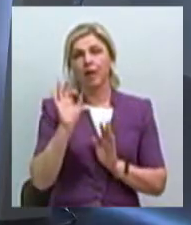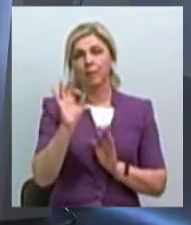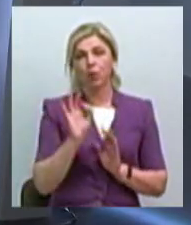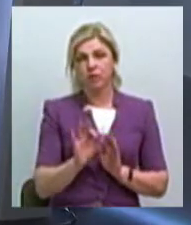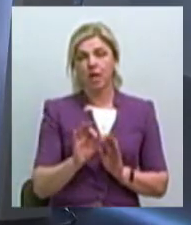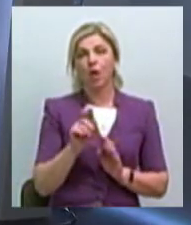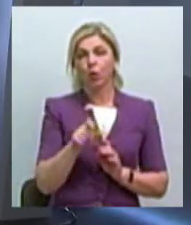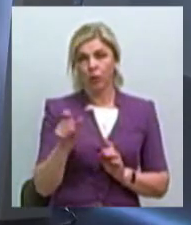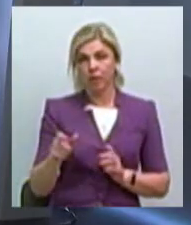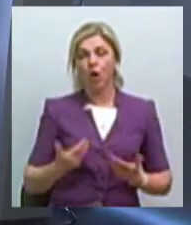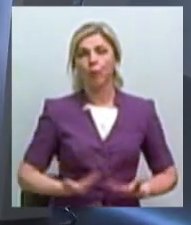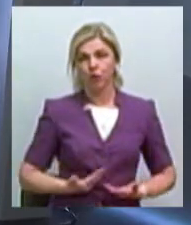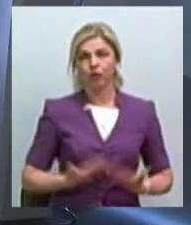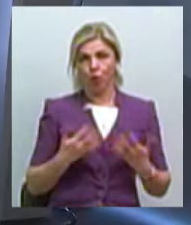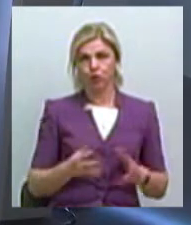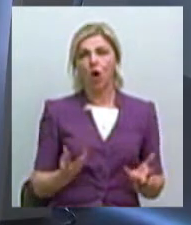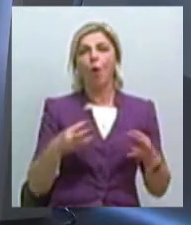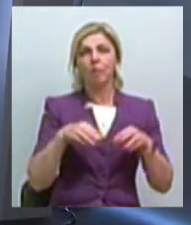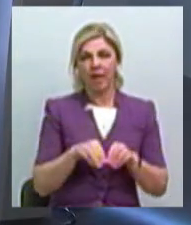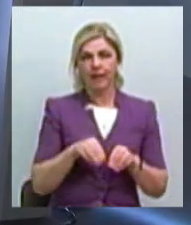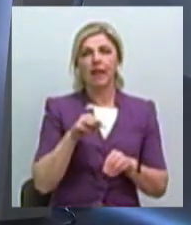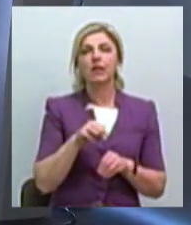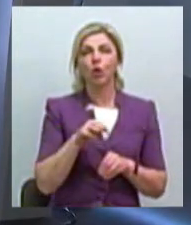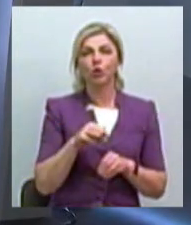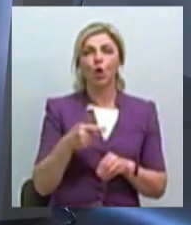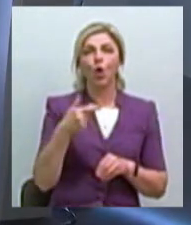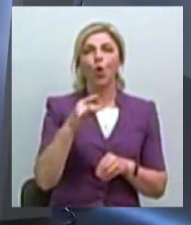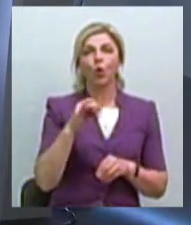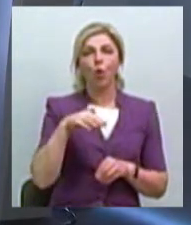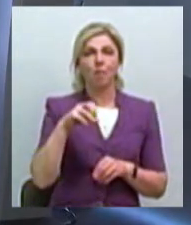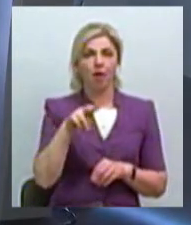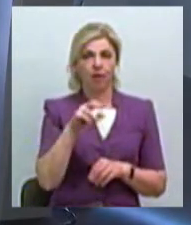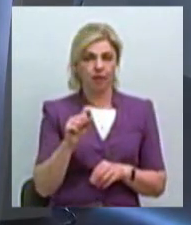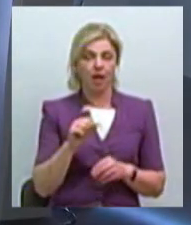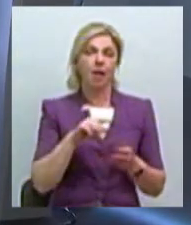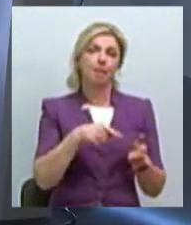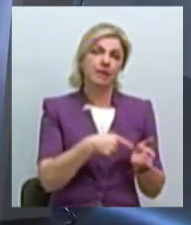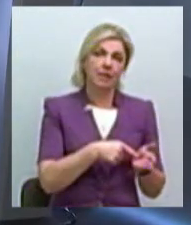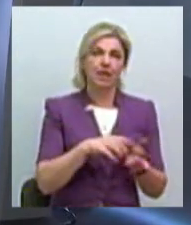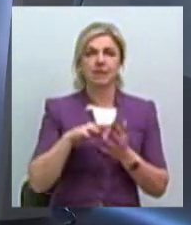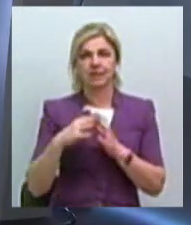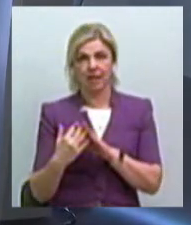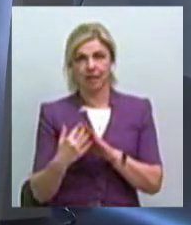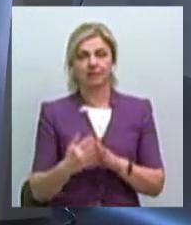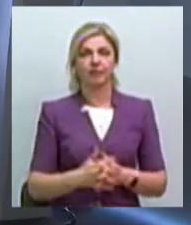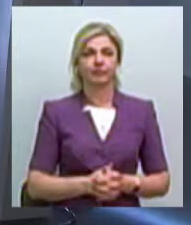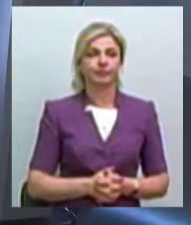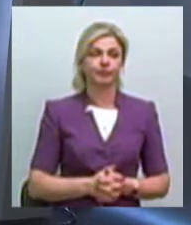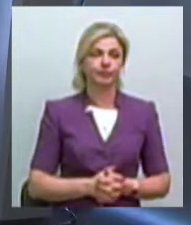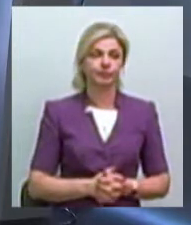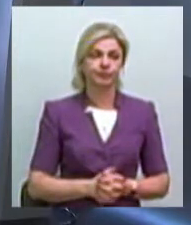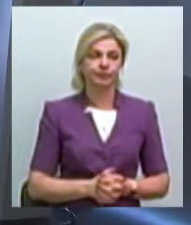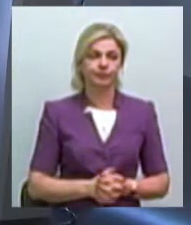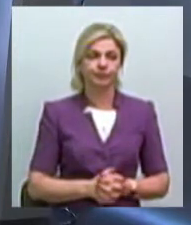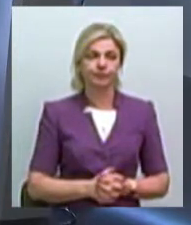проживає вже в об'єднаних територіальних громадах. Як сільських, так і міських, адже міста обласного значення – це також об'єднані